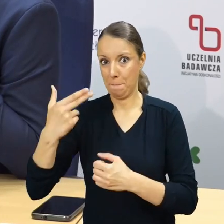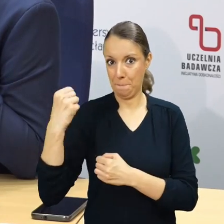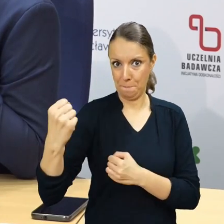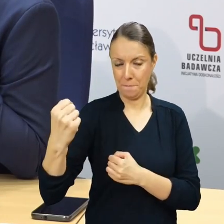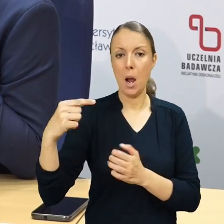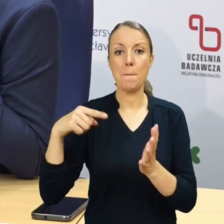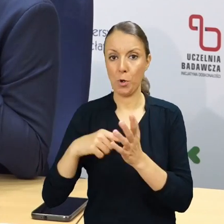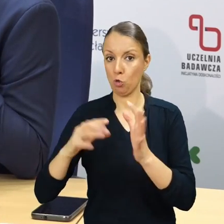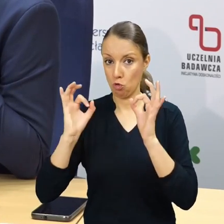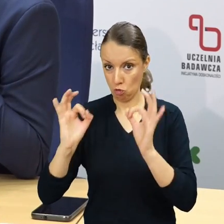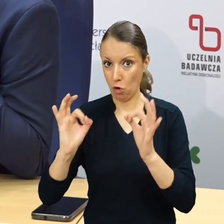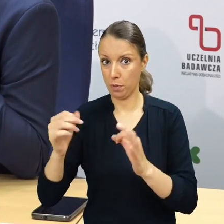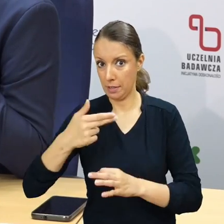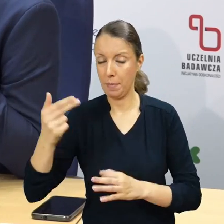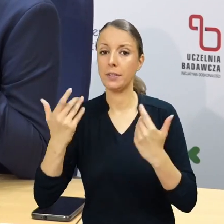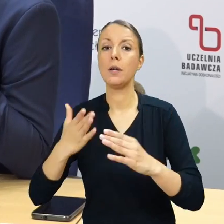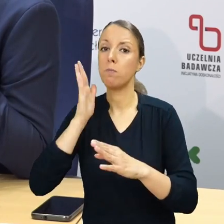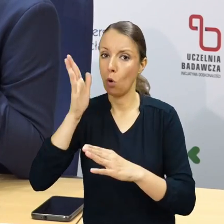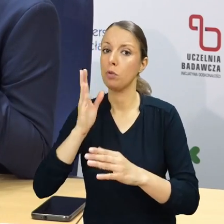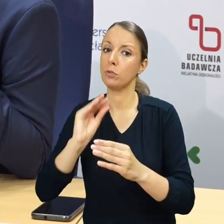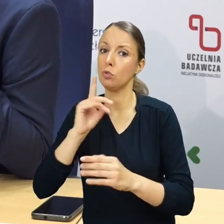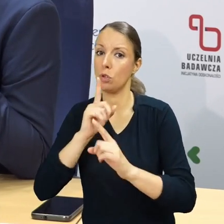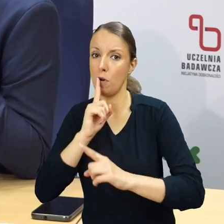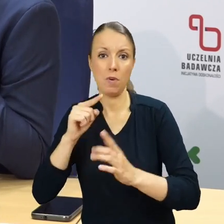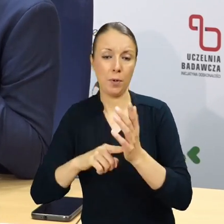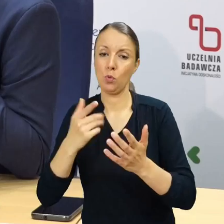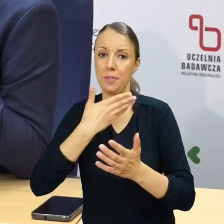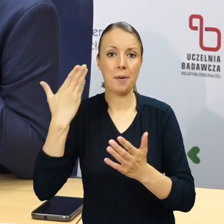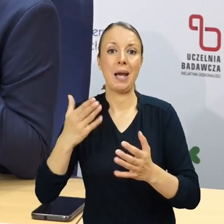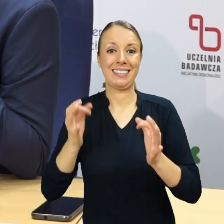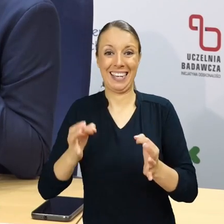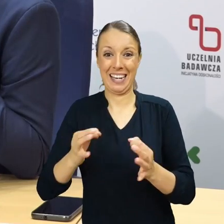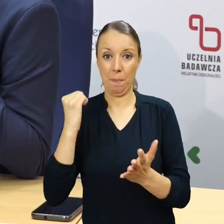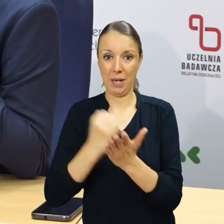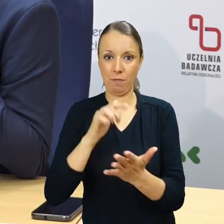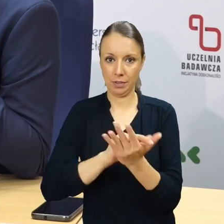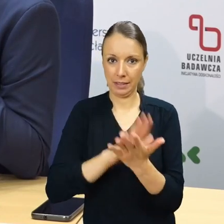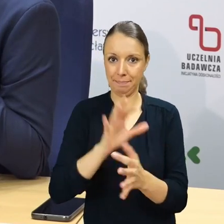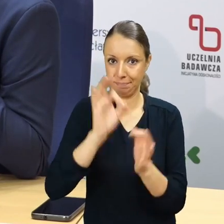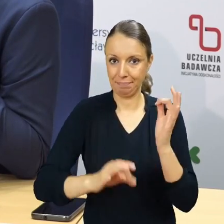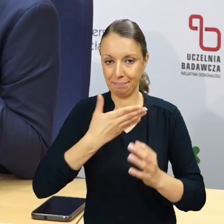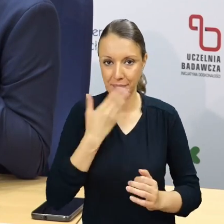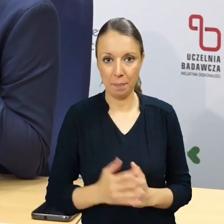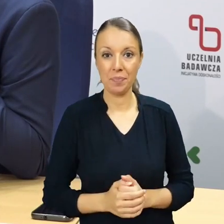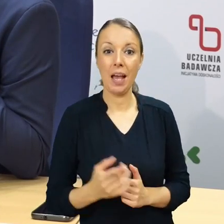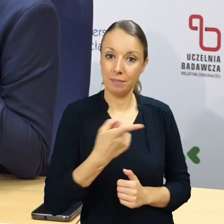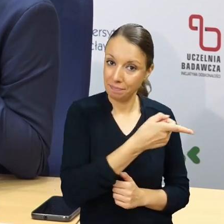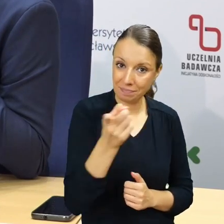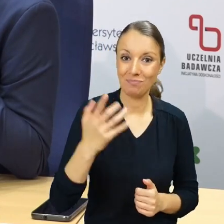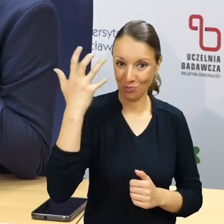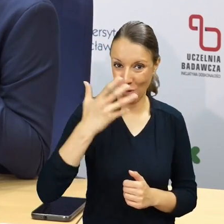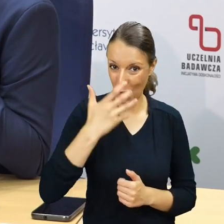bezpośredniego zaczepienia proceduralnego jeszcze w obowiązującym prawie. Natomiast drodzy państwo, drodzy słuchacze,